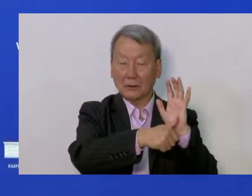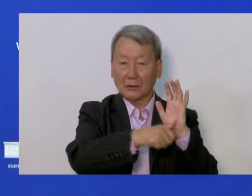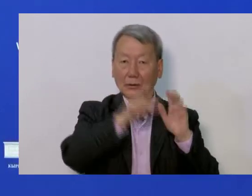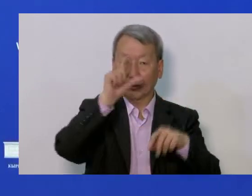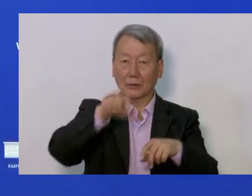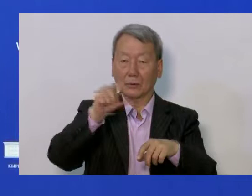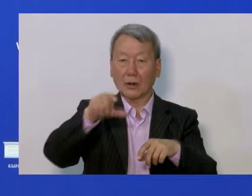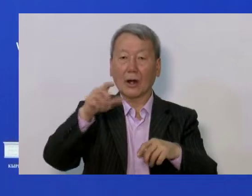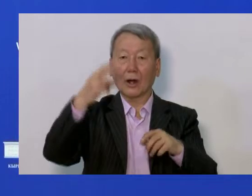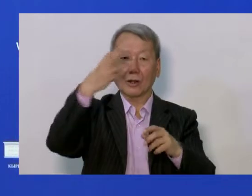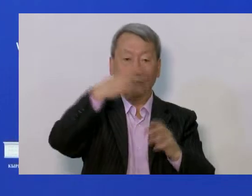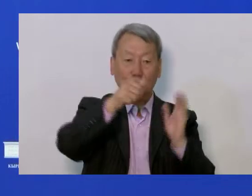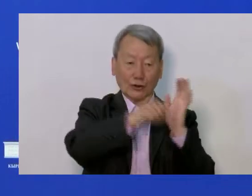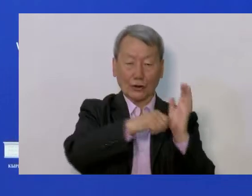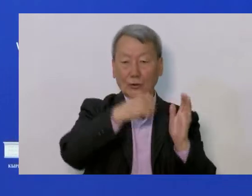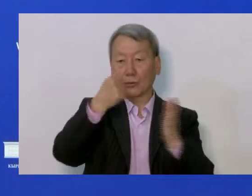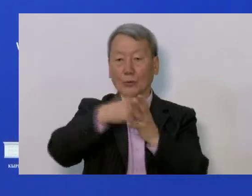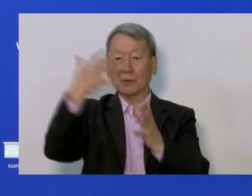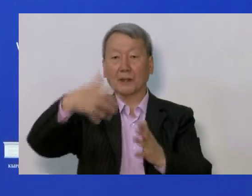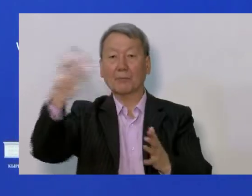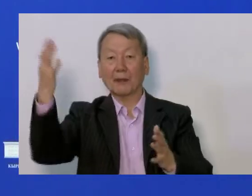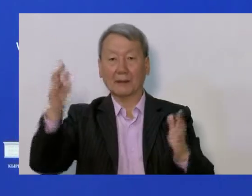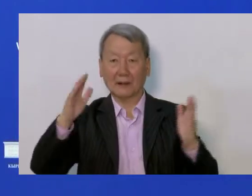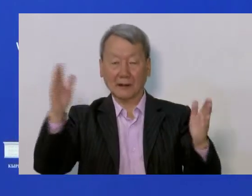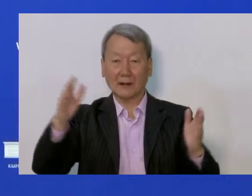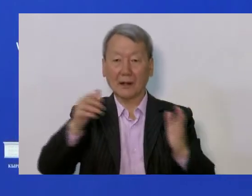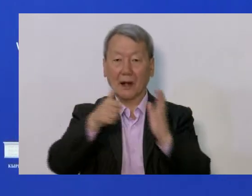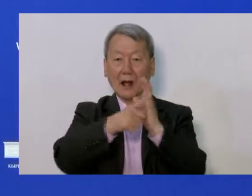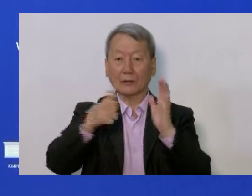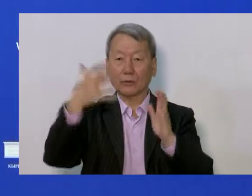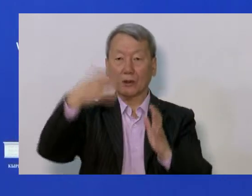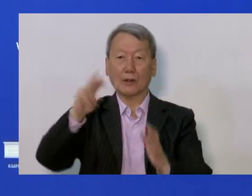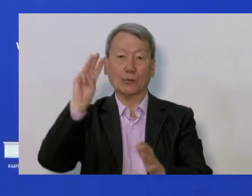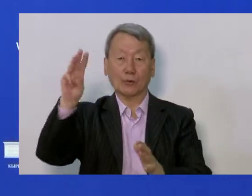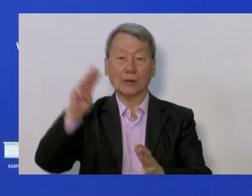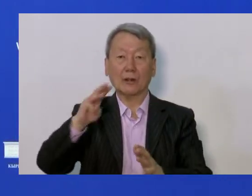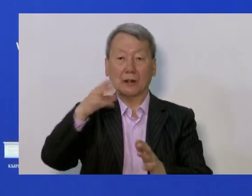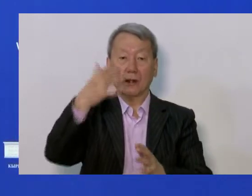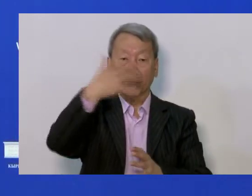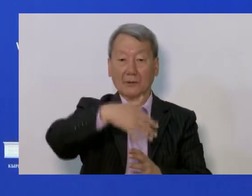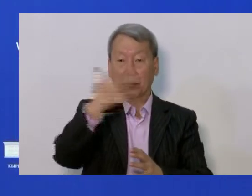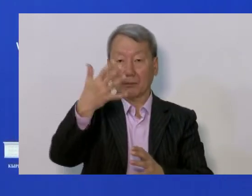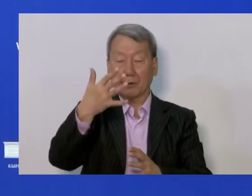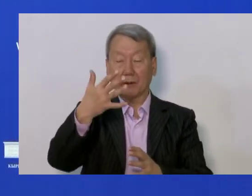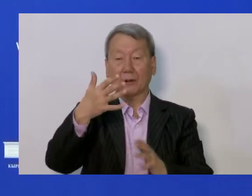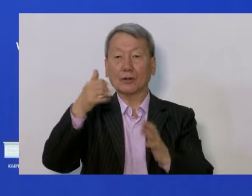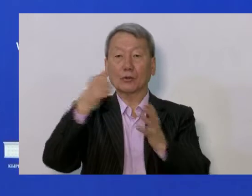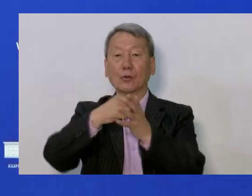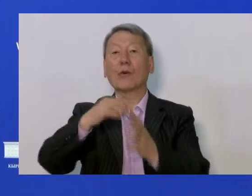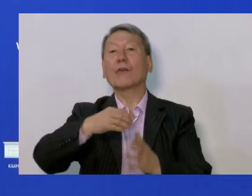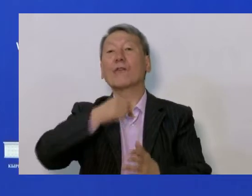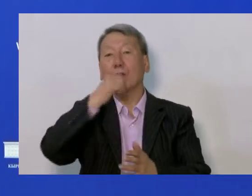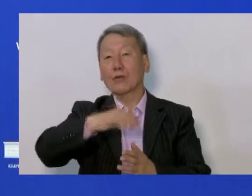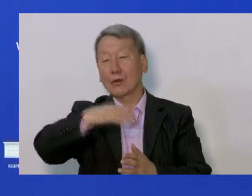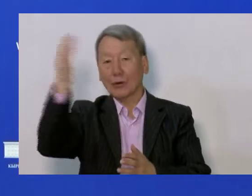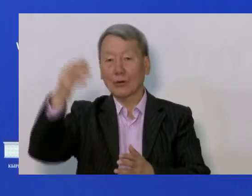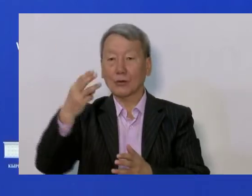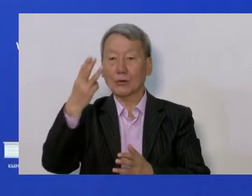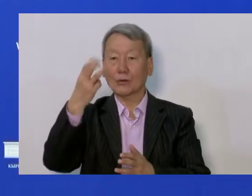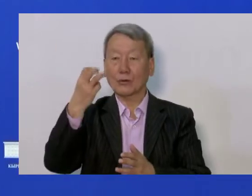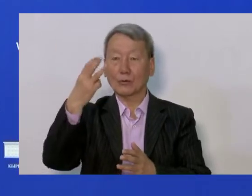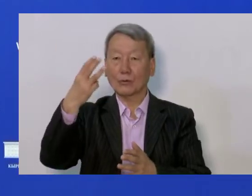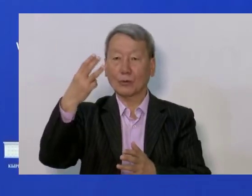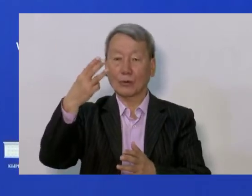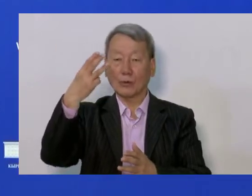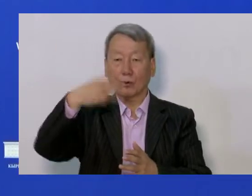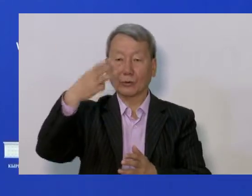түздү, 36 жаштан 55 жашка чейинкиси 653 жана 56 жаш жана андан жогоркулары